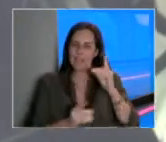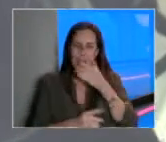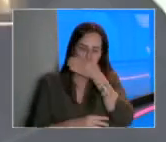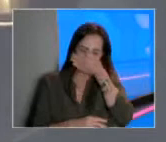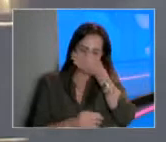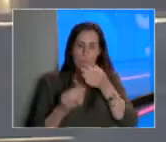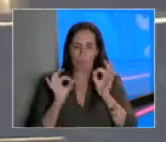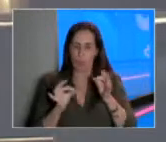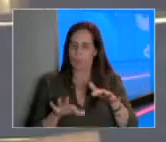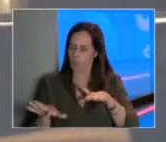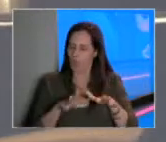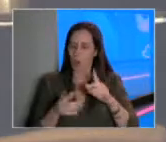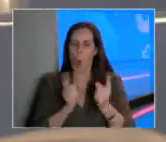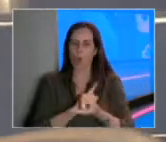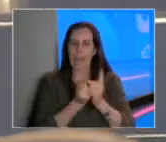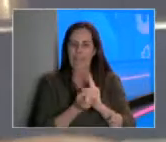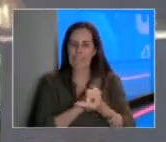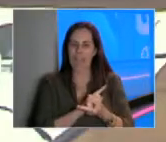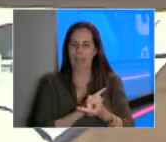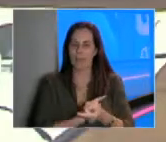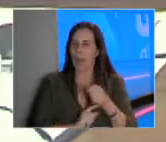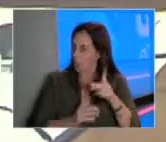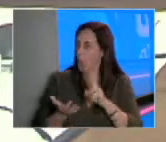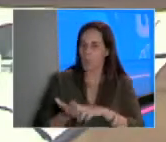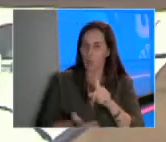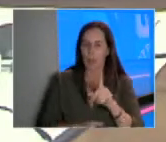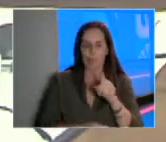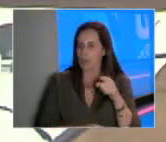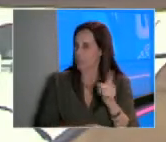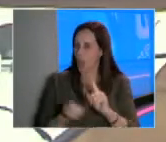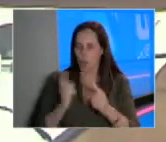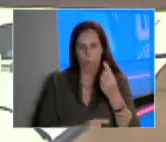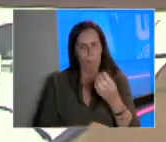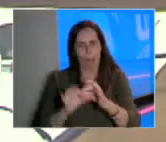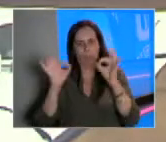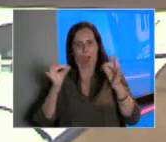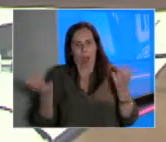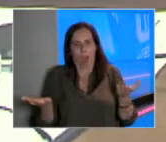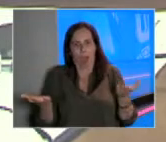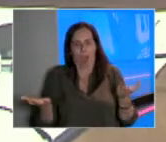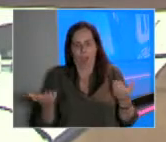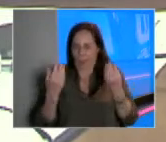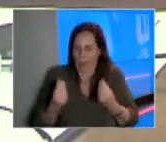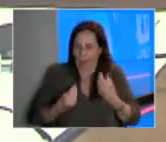כמה וכמה בממשלות רוטציה כאלה. יניר, כן. אתה צודק לחלוטין, אבל זה לא קורה בשנייה הראשונה. זה כלומר, נכון.